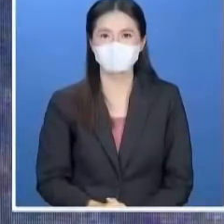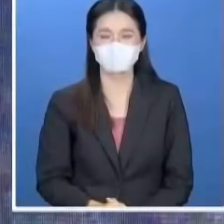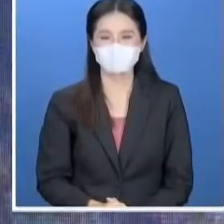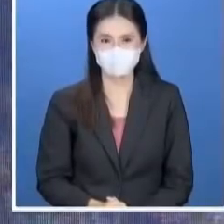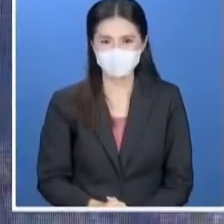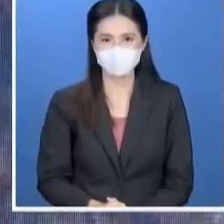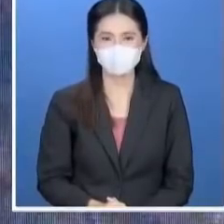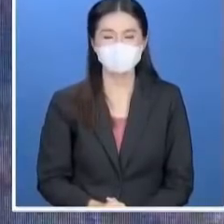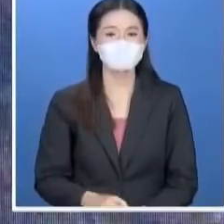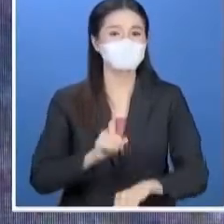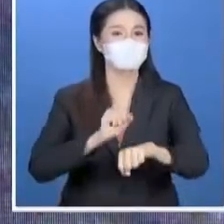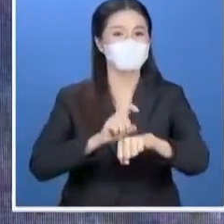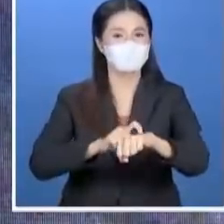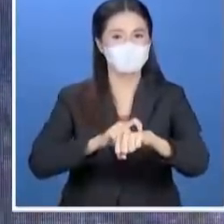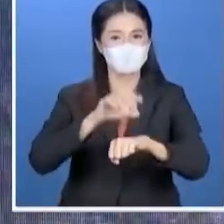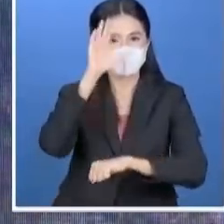จากนั้นถัดมาเวลา